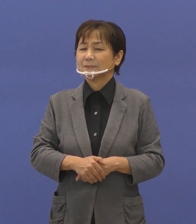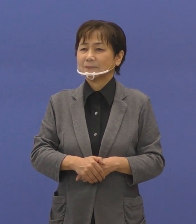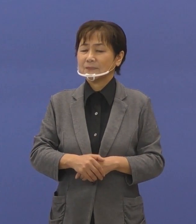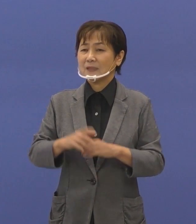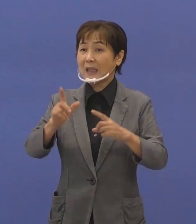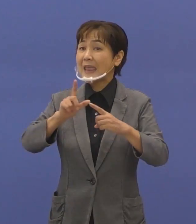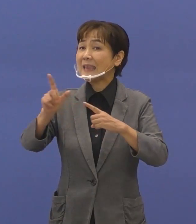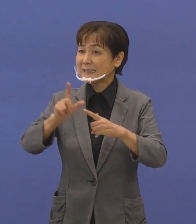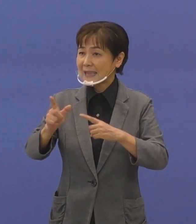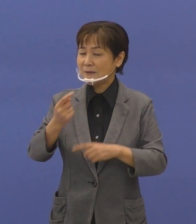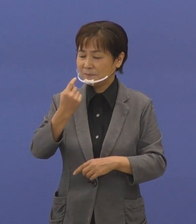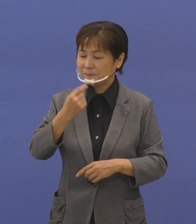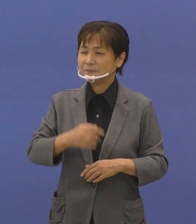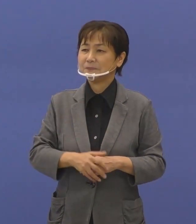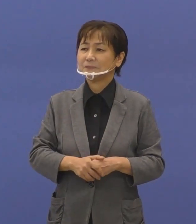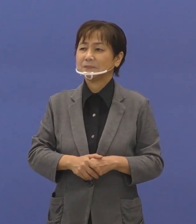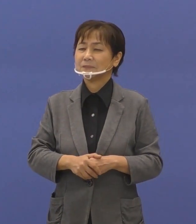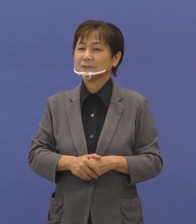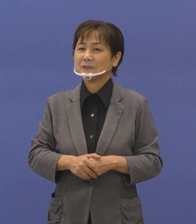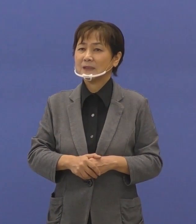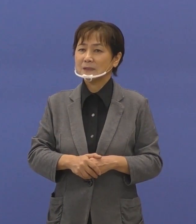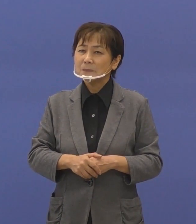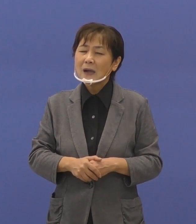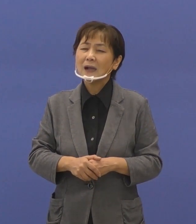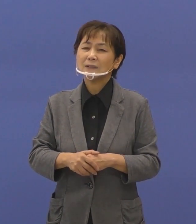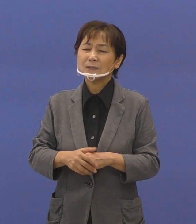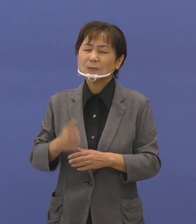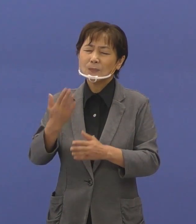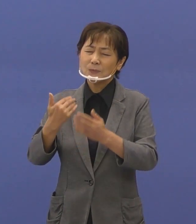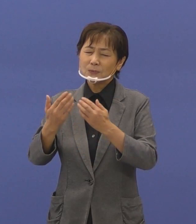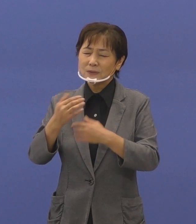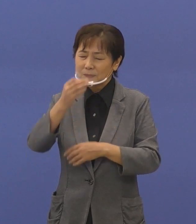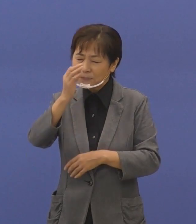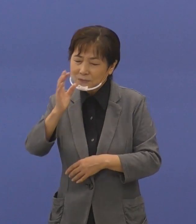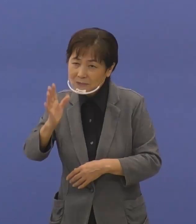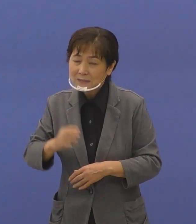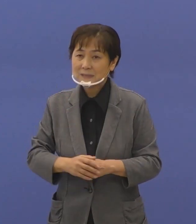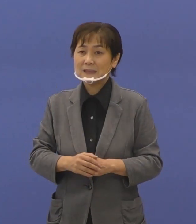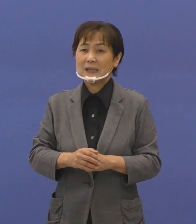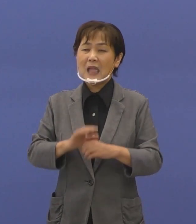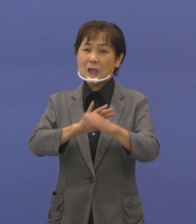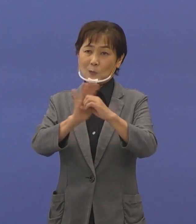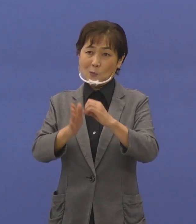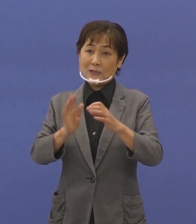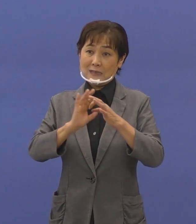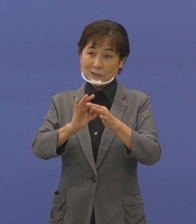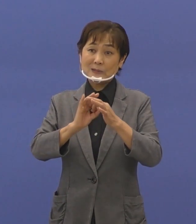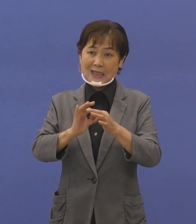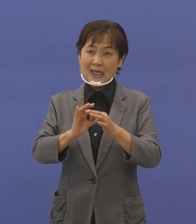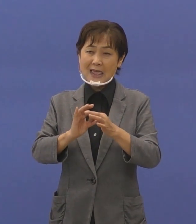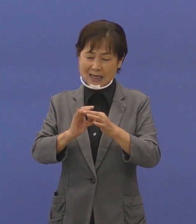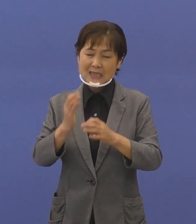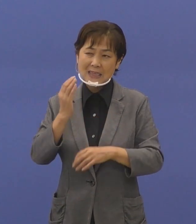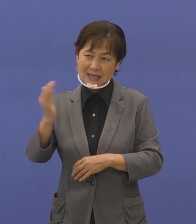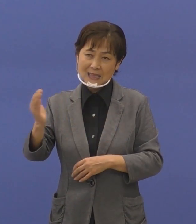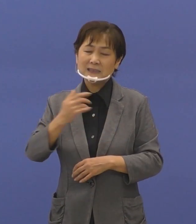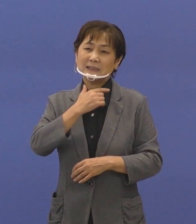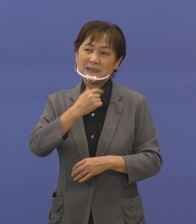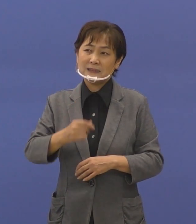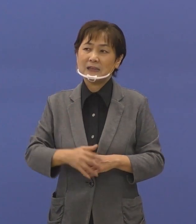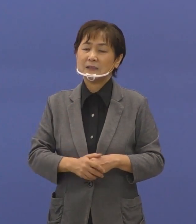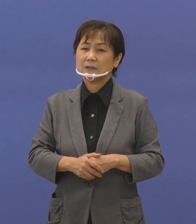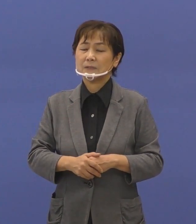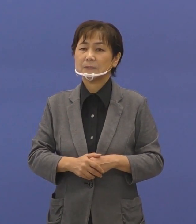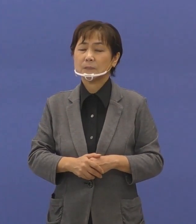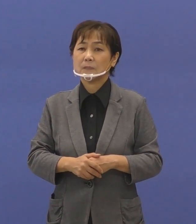NHK の矢野と申します。 はい、 話題少し戻ってしまって申し訳ありません。新型コロナへの対応について、今